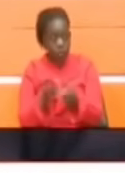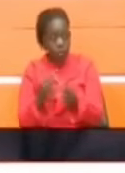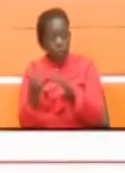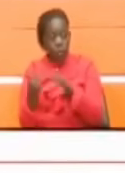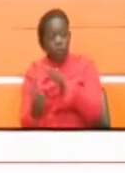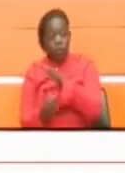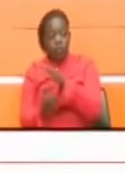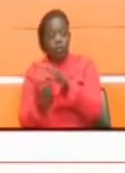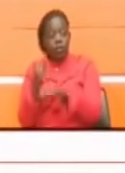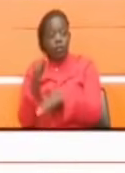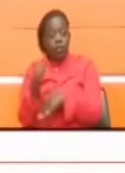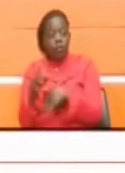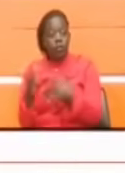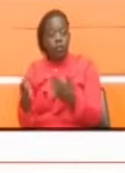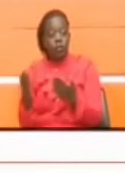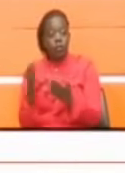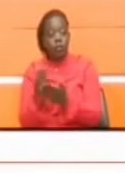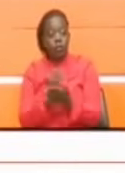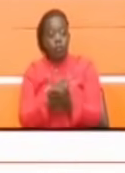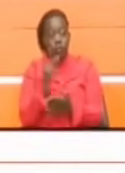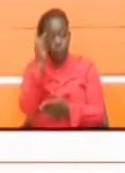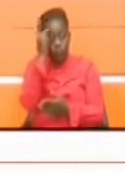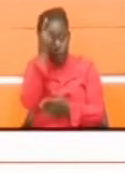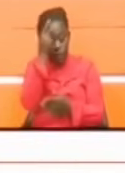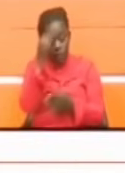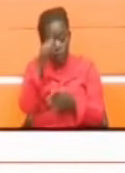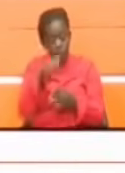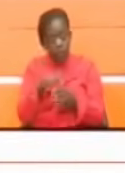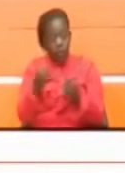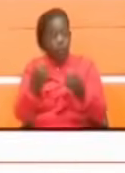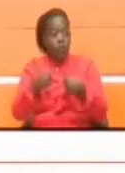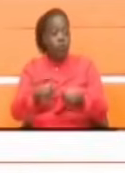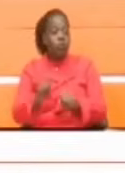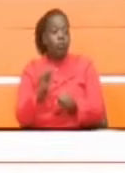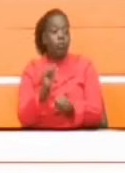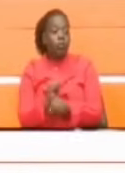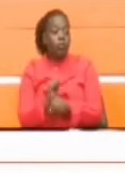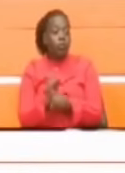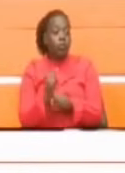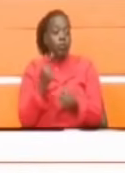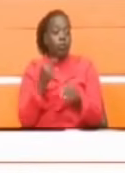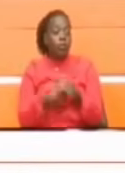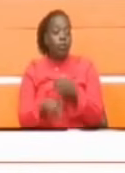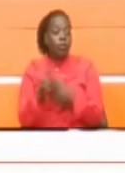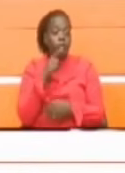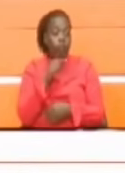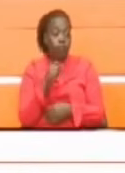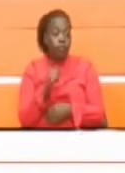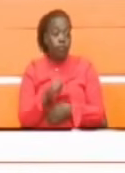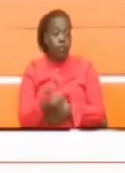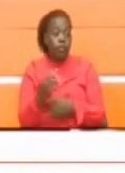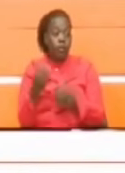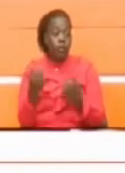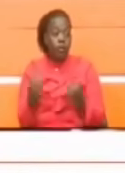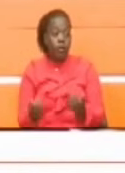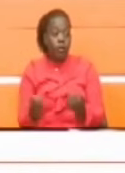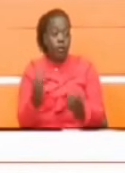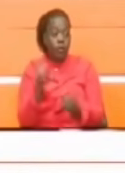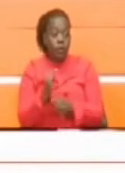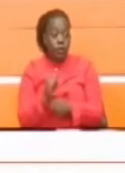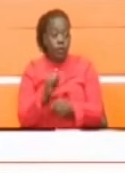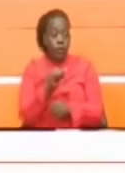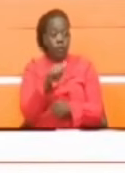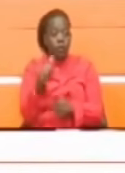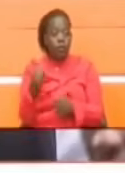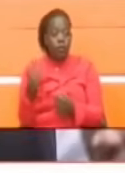kubanga abadde ali principal mukola ye emirimu n'agamba nti naye taata kakati omulimu nkukoze bannange